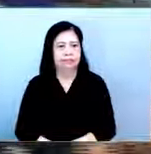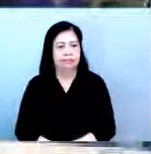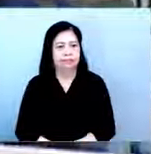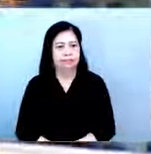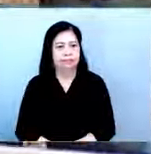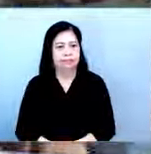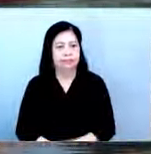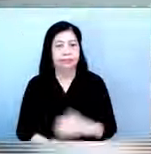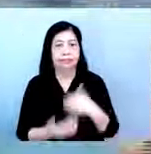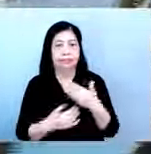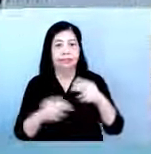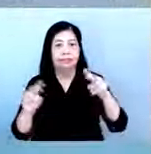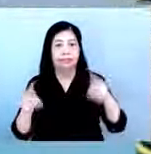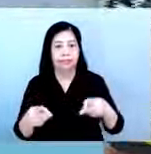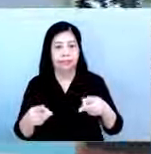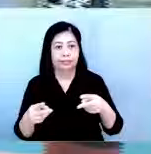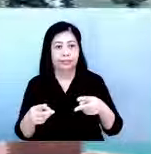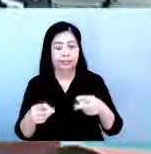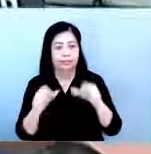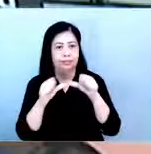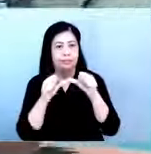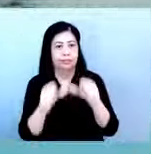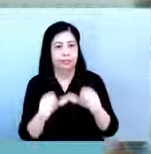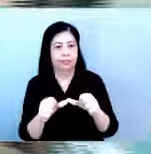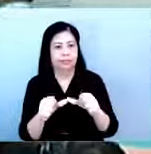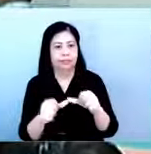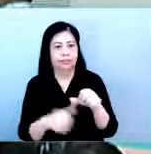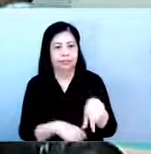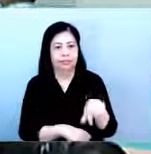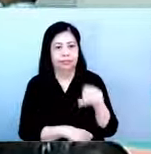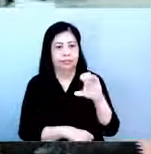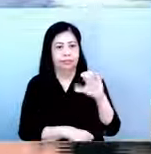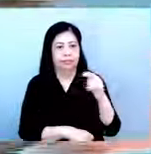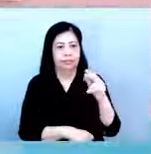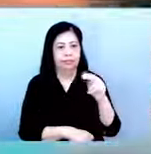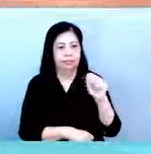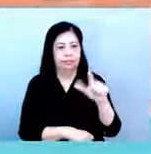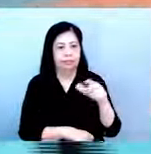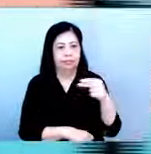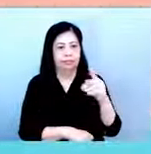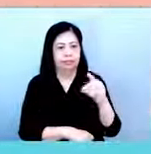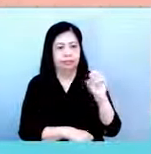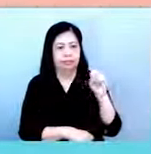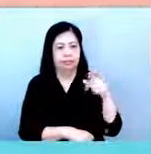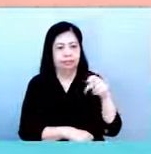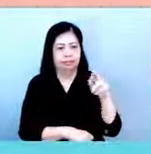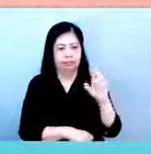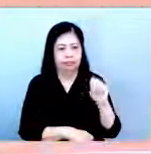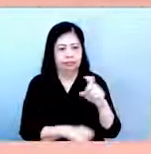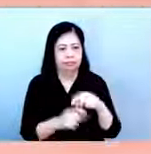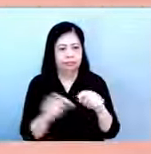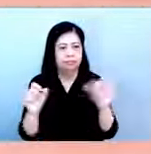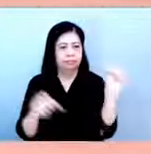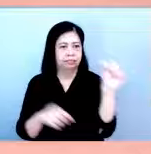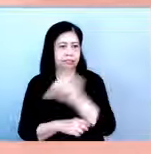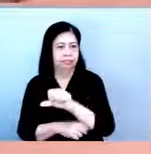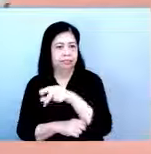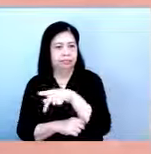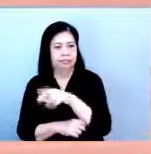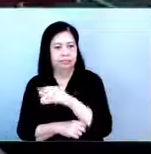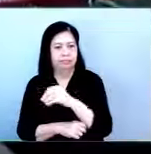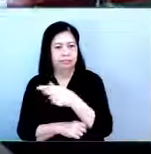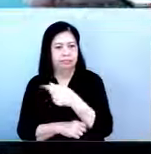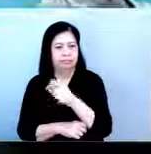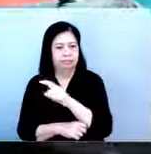Sa second match naman, pinagpatuloy ng Signal HD Spikers ang kanilang winning ways matapos pataubin ang Petrogas